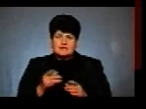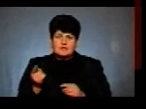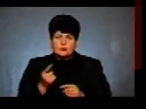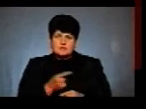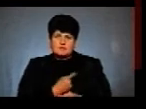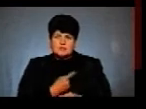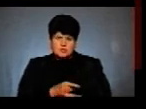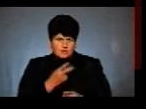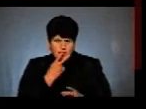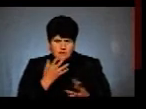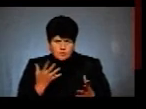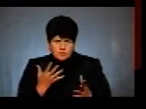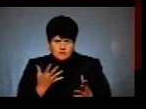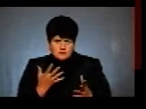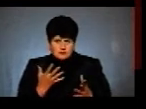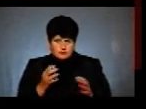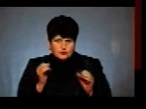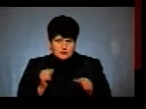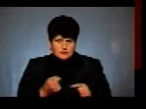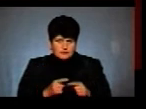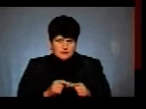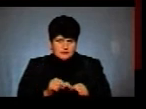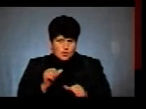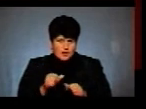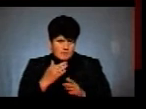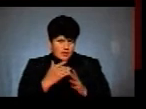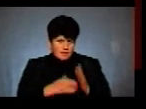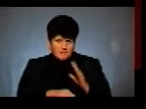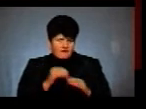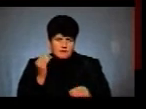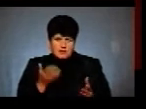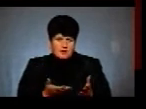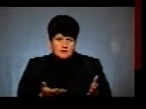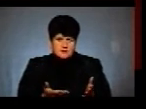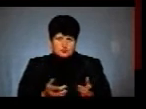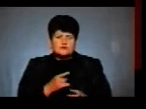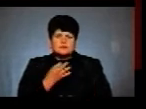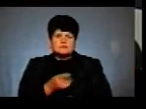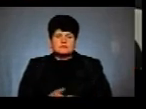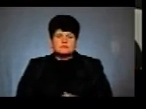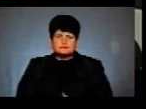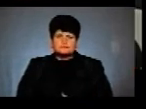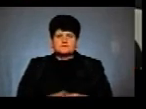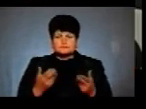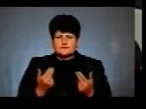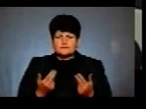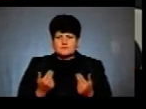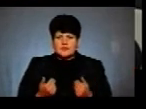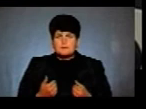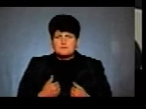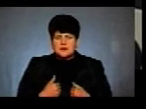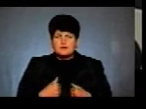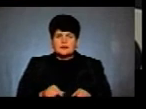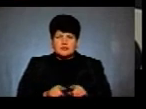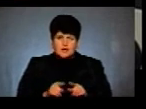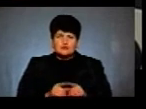Тернопільського медичного я не побачила. Можливо, це за окремими критеріями відбиралися університети. Що вам про це відомо? Так, ну ми